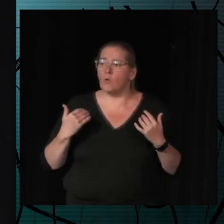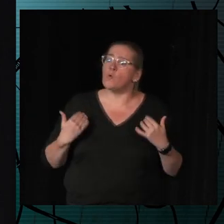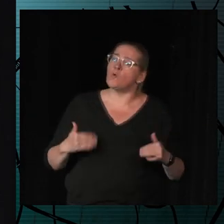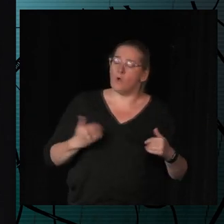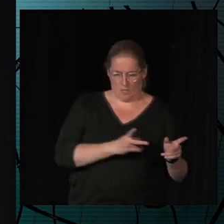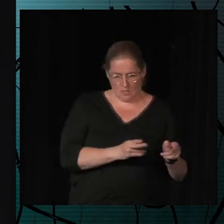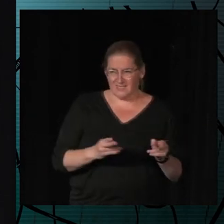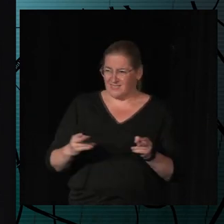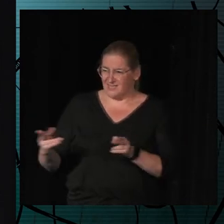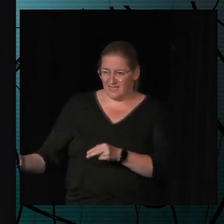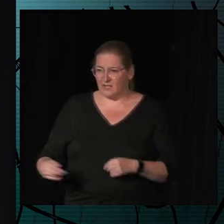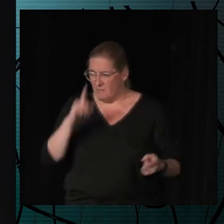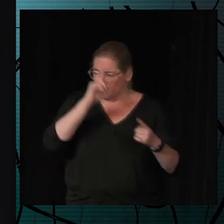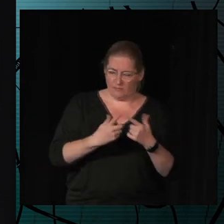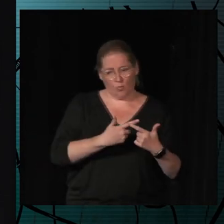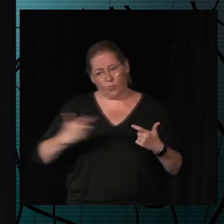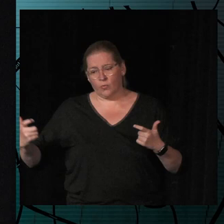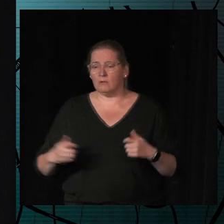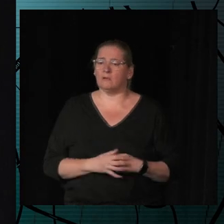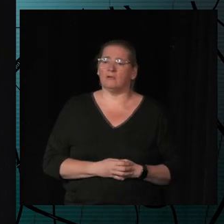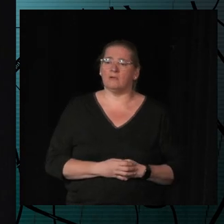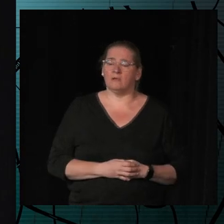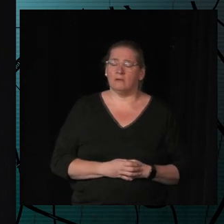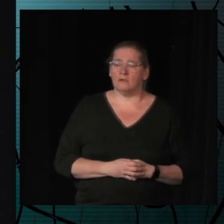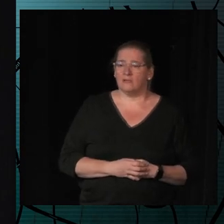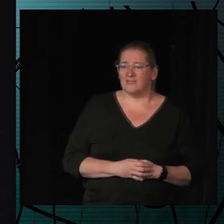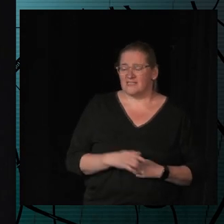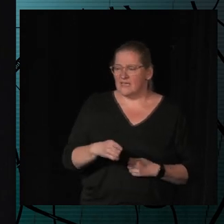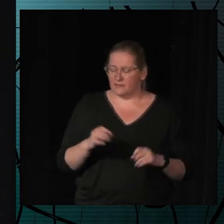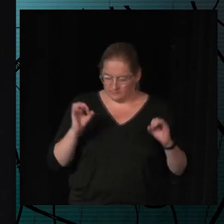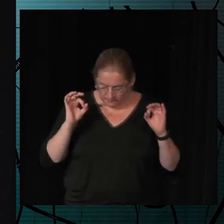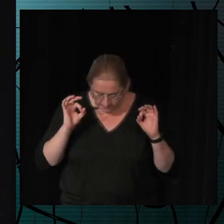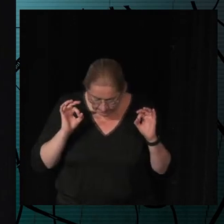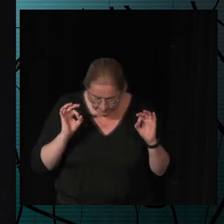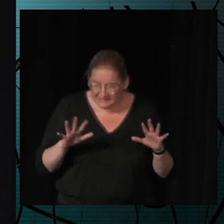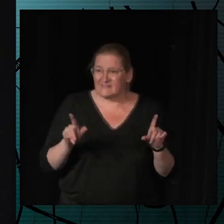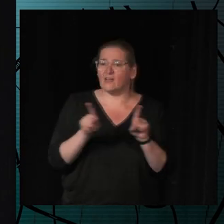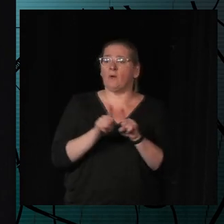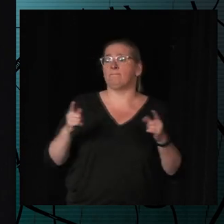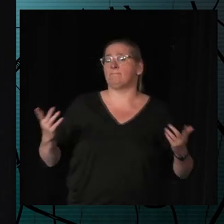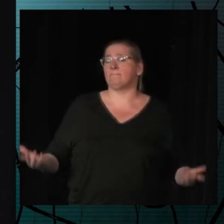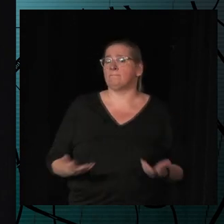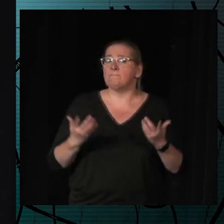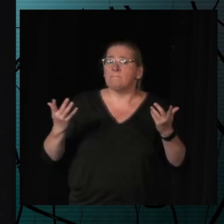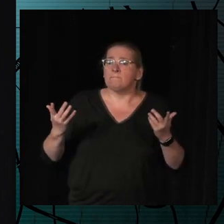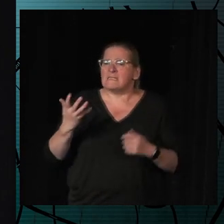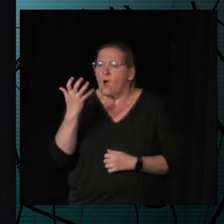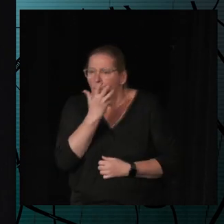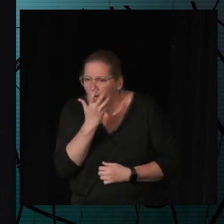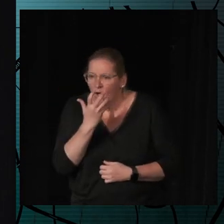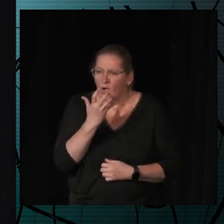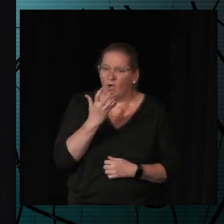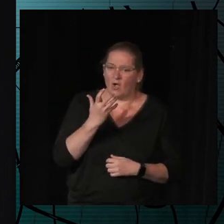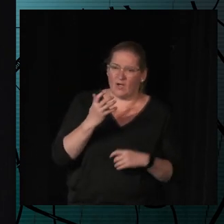dans plein de de plein de domaines en fait on est à la fois sur un je pense sur une vision très internationale mondiale de l'orreur c'est qu'on est sur une production